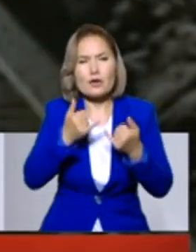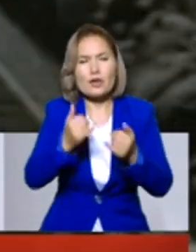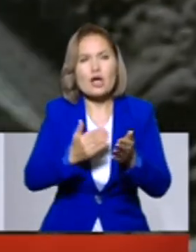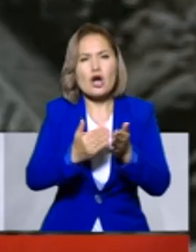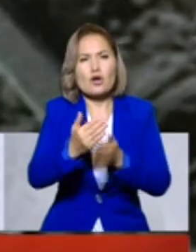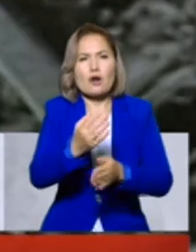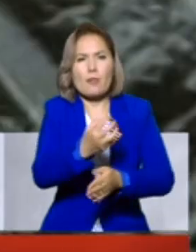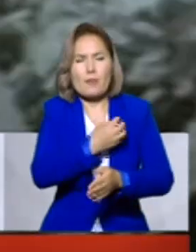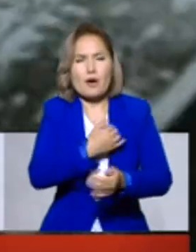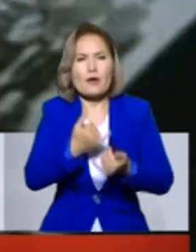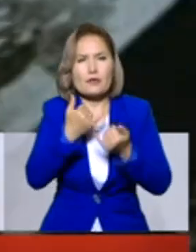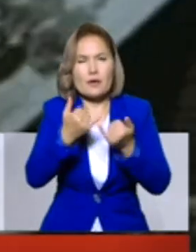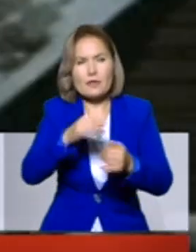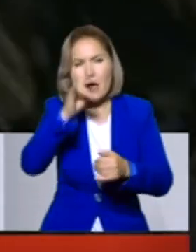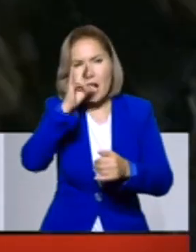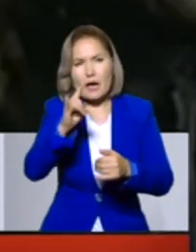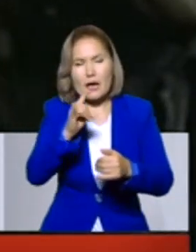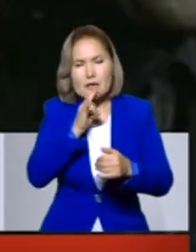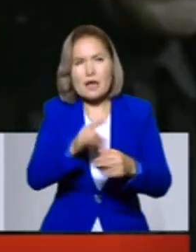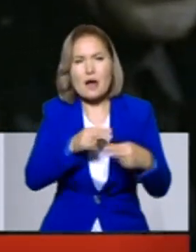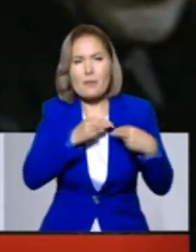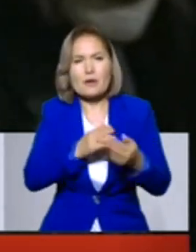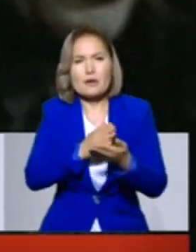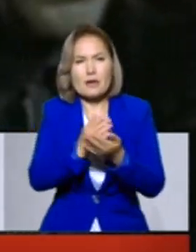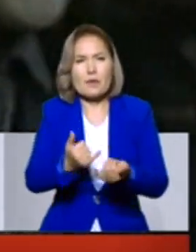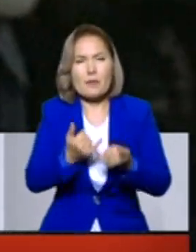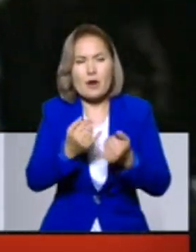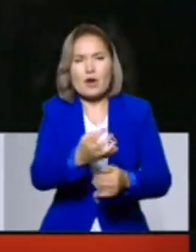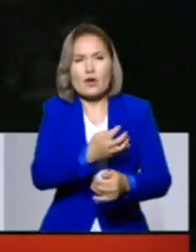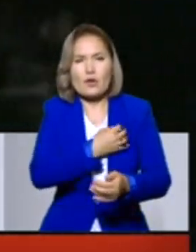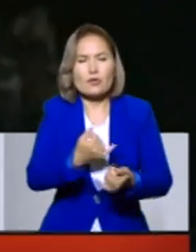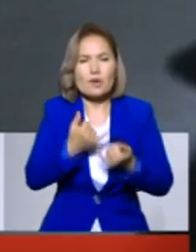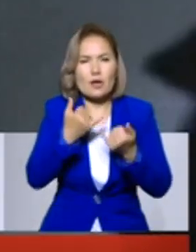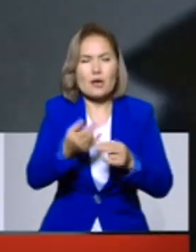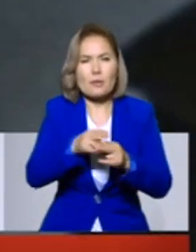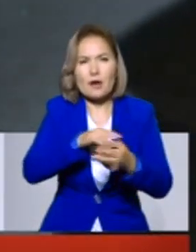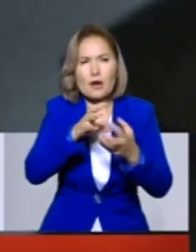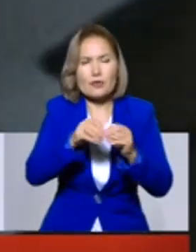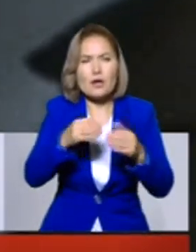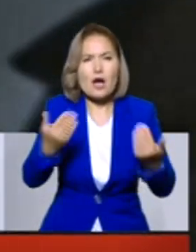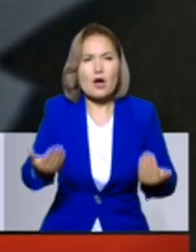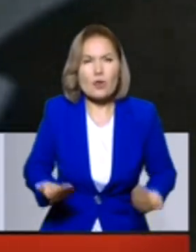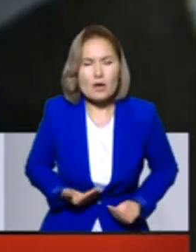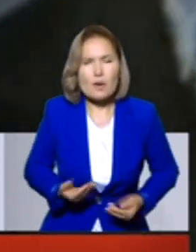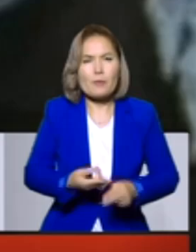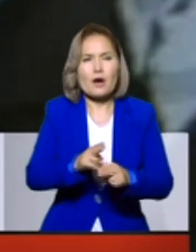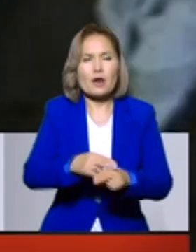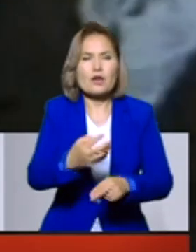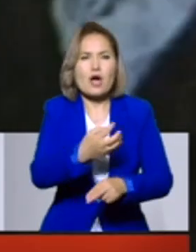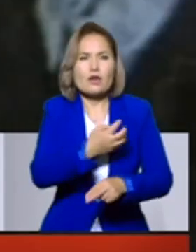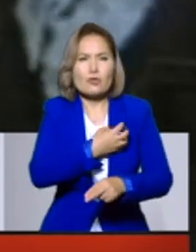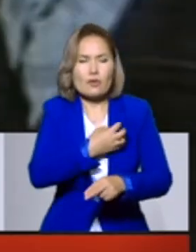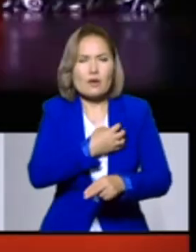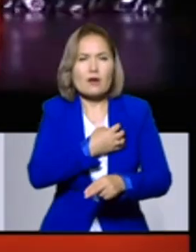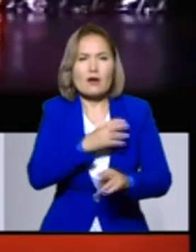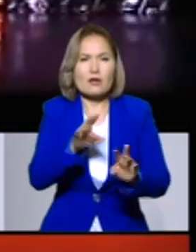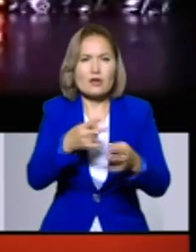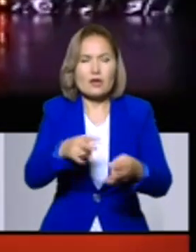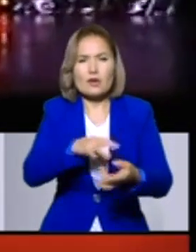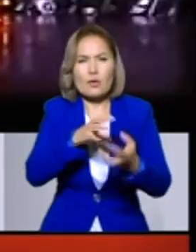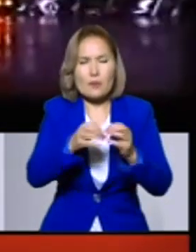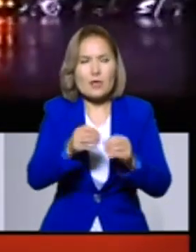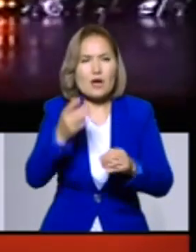жоғары дәрежелі Қазақстанның еңбек ері атағы тағайындалды. Шәмшінің өзі көз тірісінде атақ даңқ қуып есік тоздырмаған. Оның